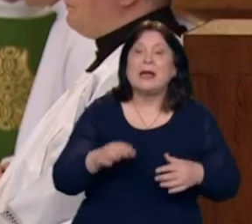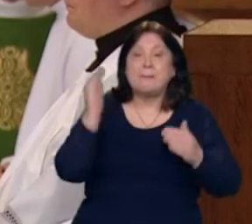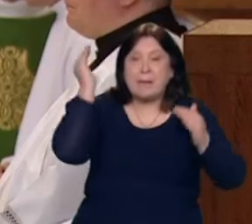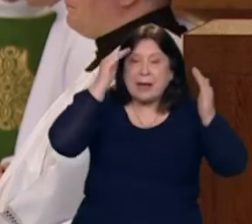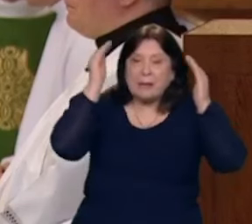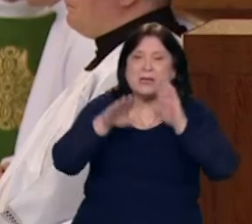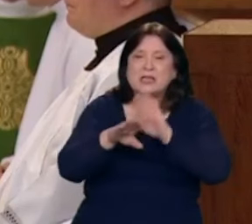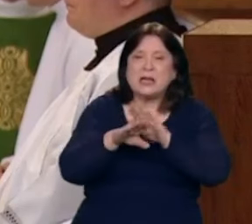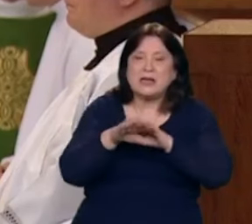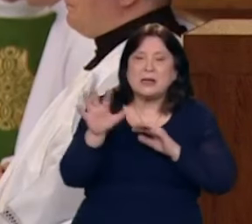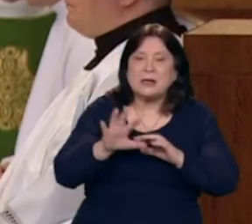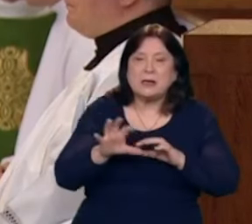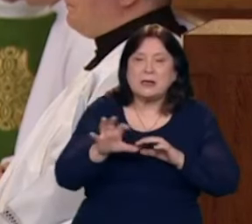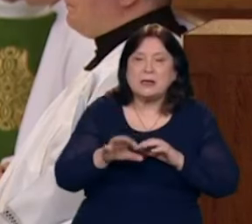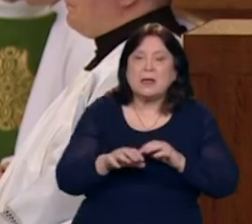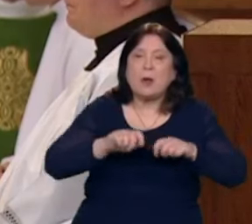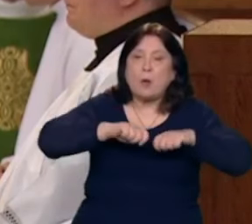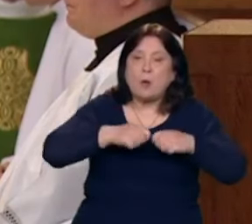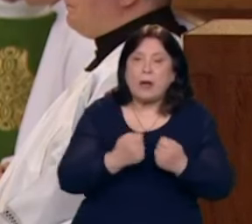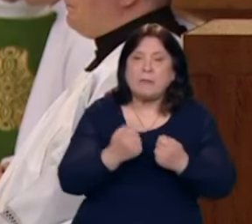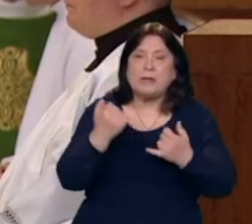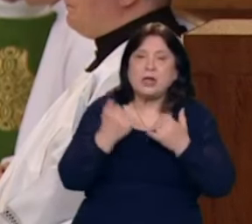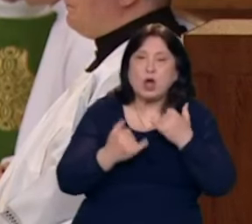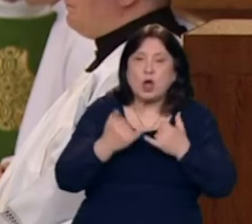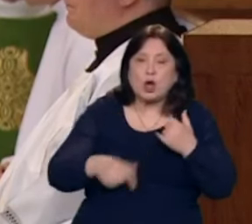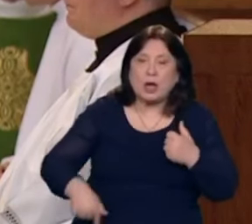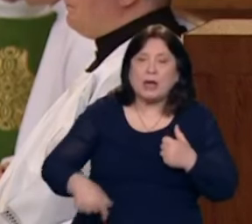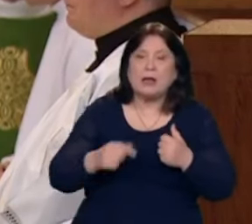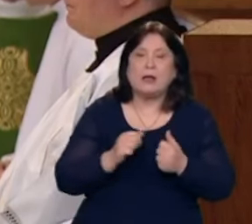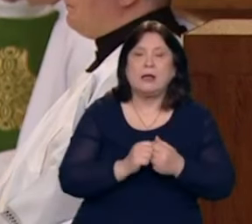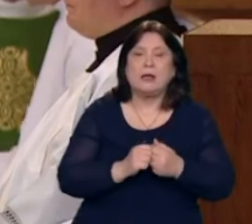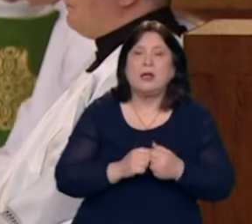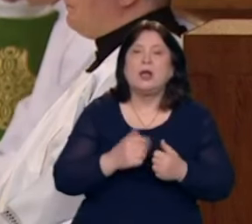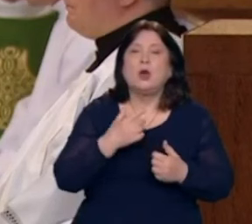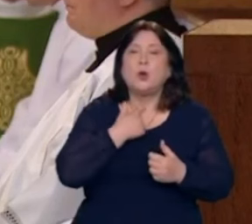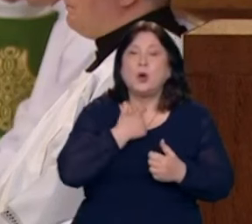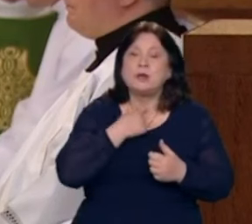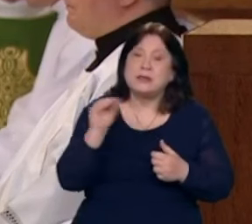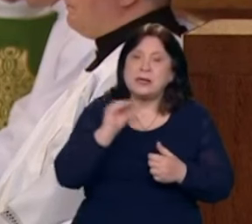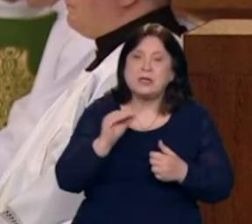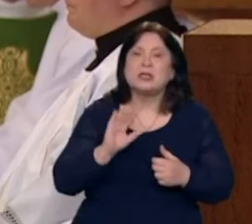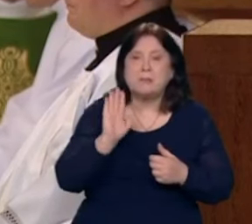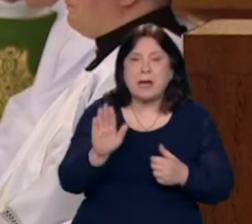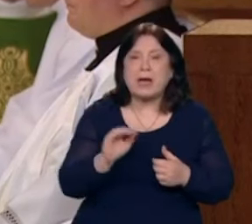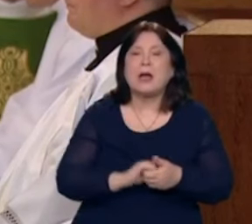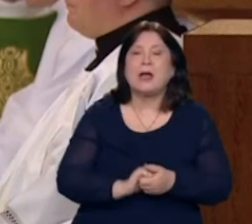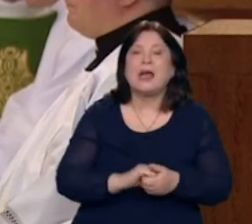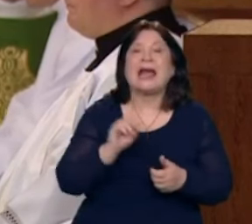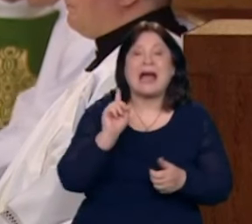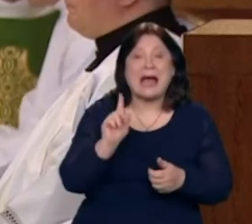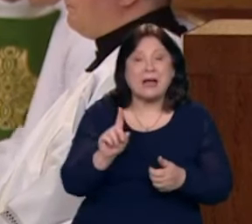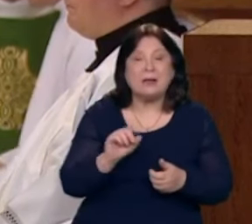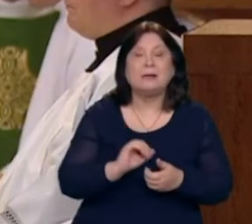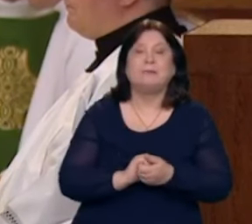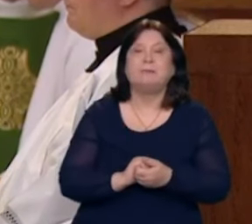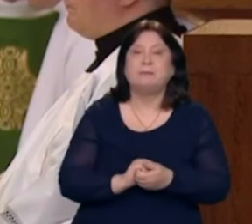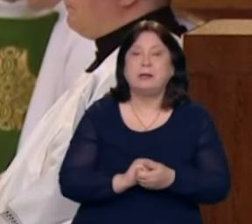ręka który łamie nogę jeszcze funkcjonuje ale